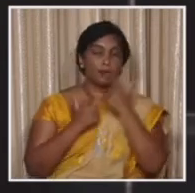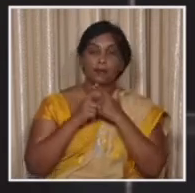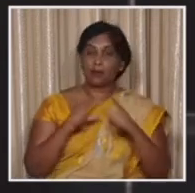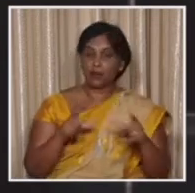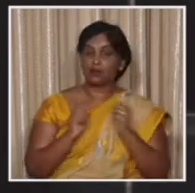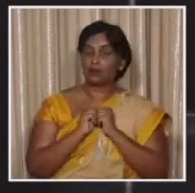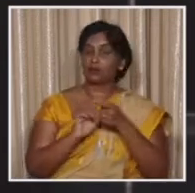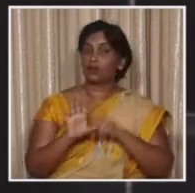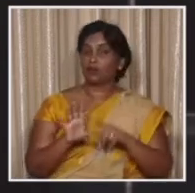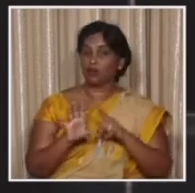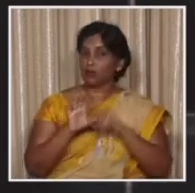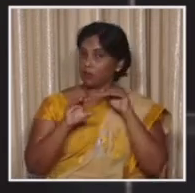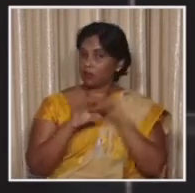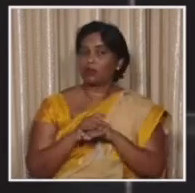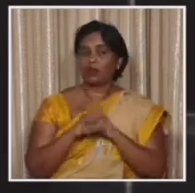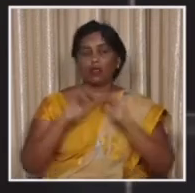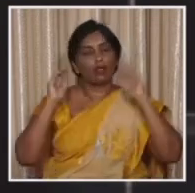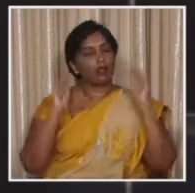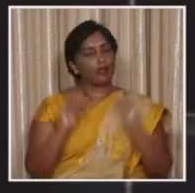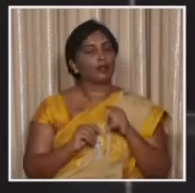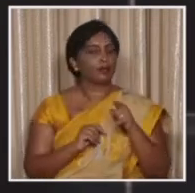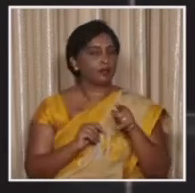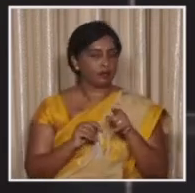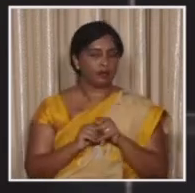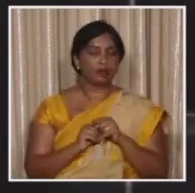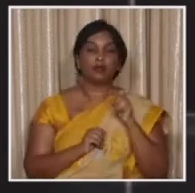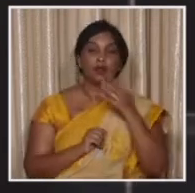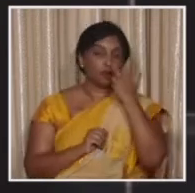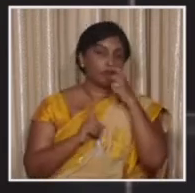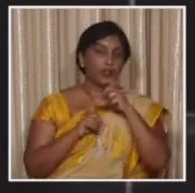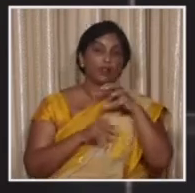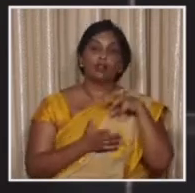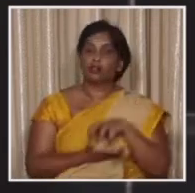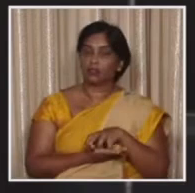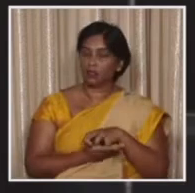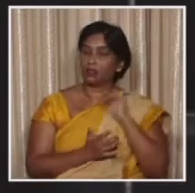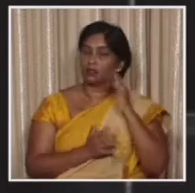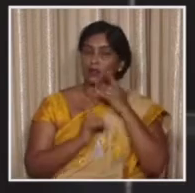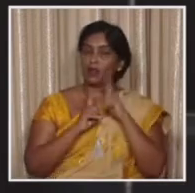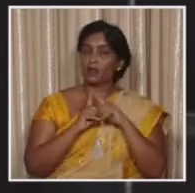වෘත්තීය පුහුණු ගුරු බහුතුන් සිටින්නේ ඉතාම අඩු ප්‍රමාණයක් පමණයි. කළුතර දිස්ත්‍රික්කයේ